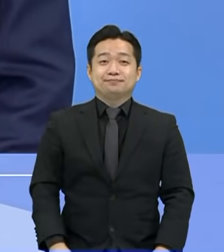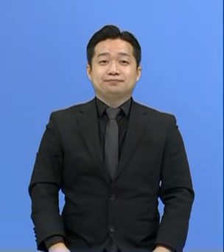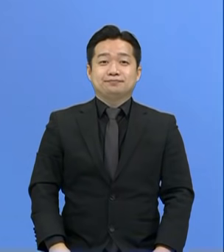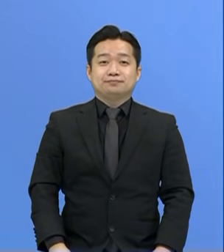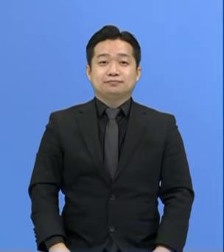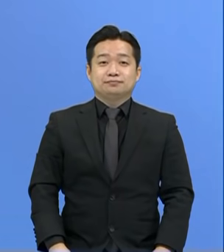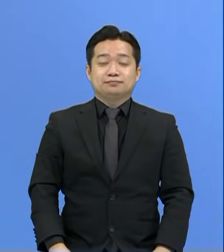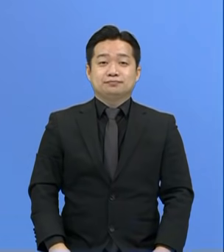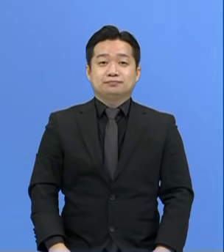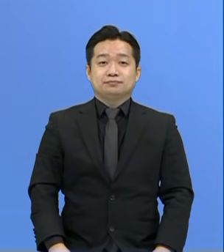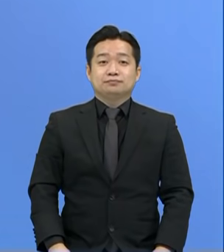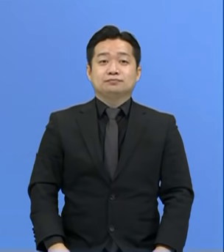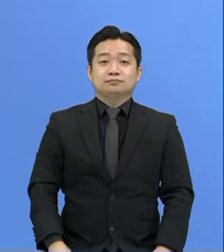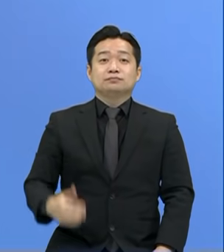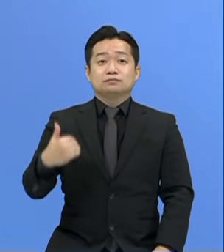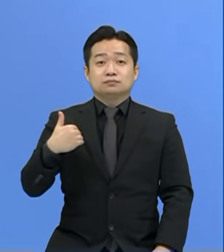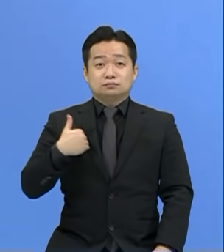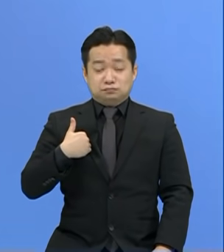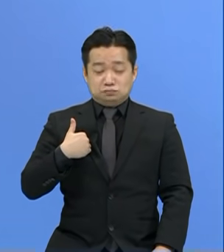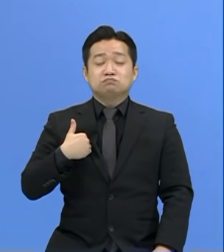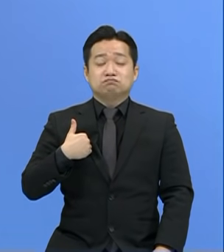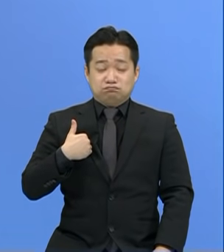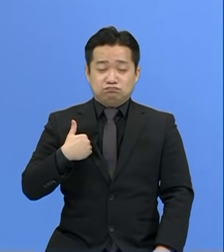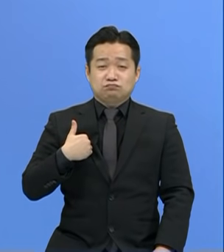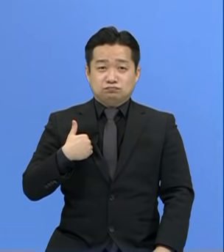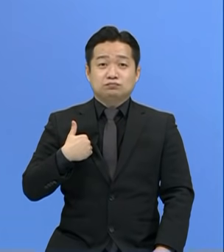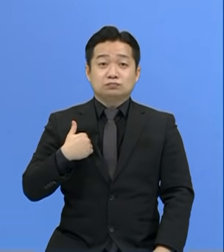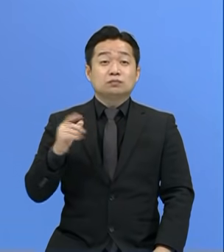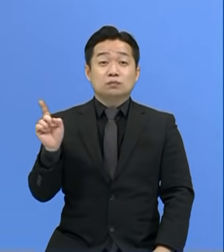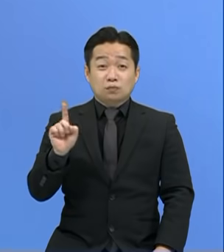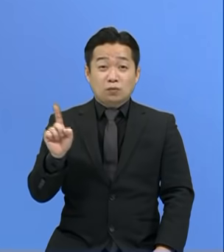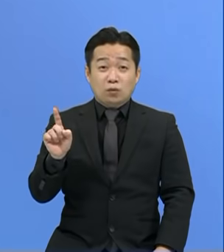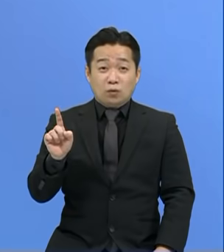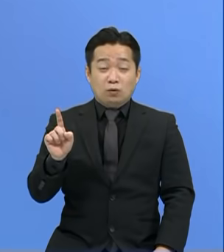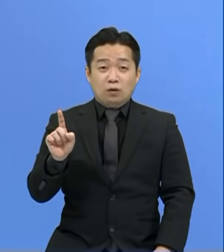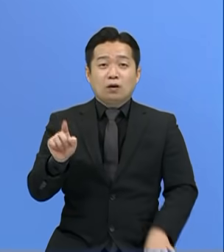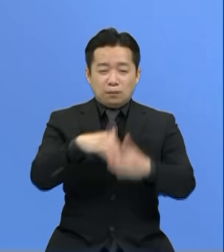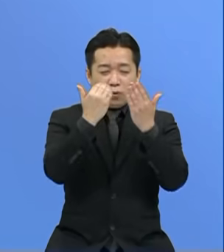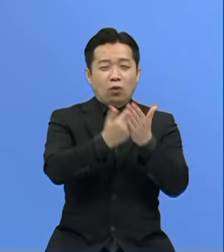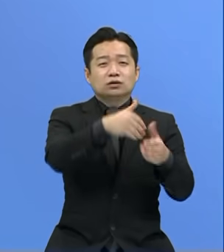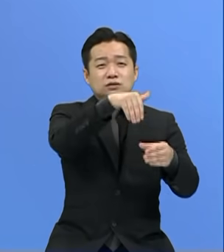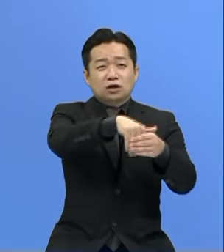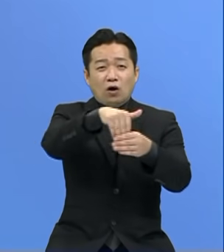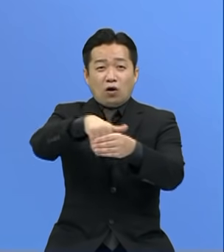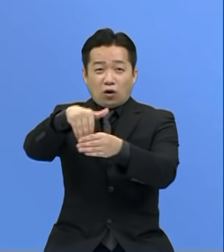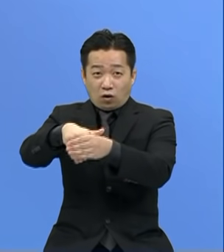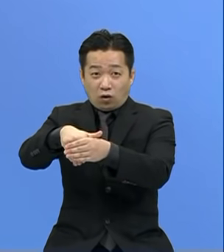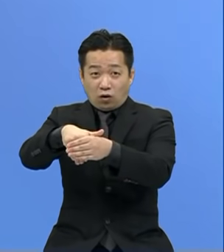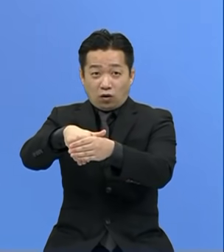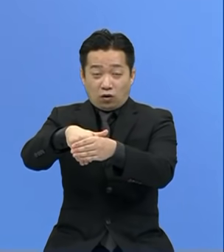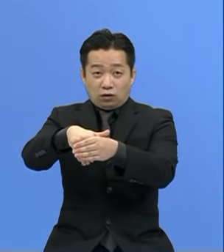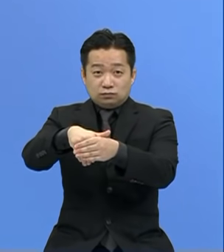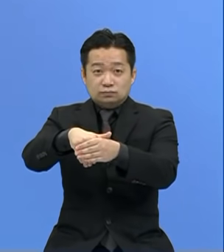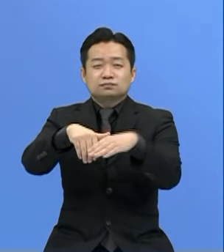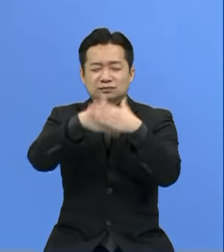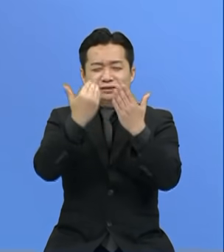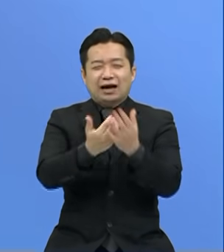뭐 저희는 경쟁하는 입장이니까 이제 모든 선거, 모든 개표 결과까지 다 이기고 싶긴